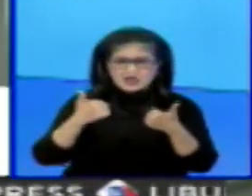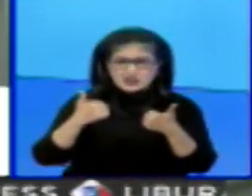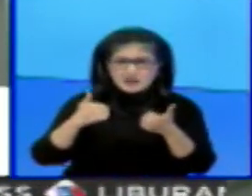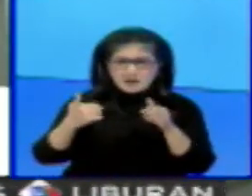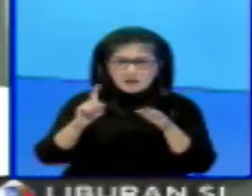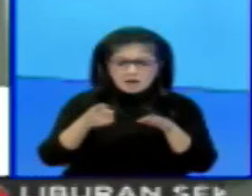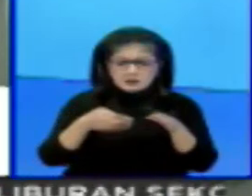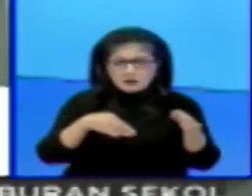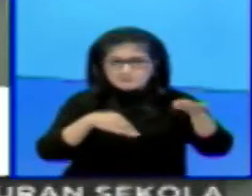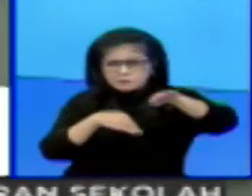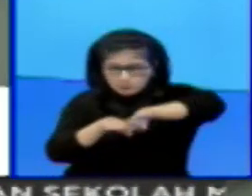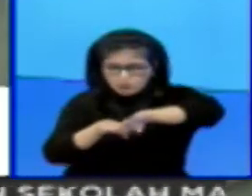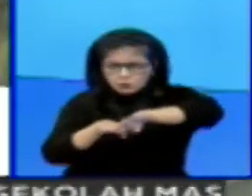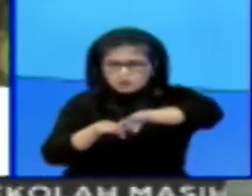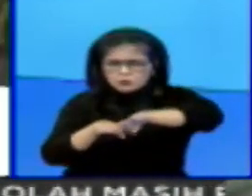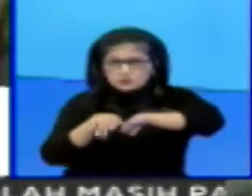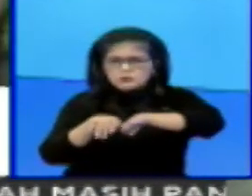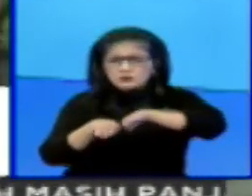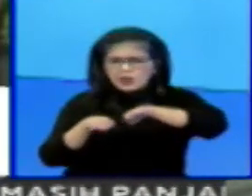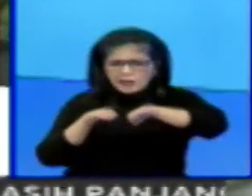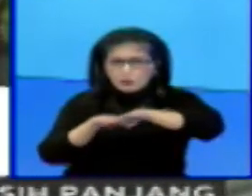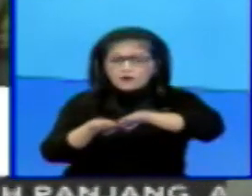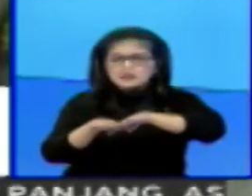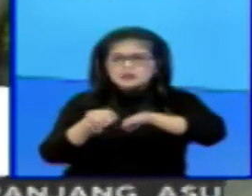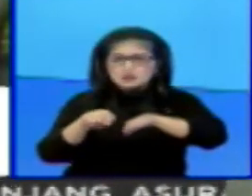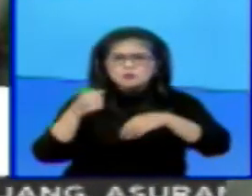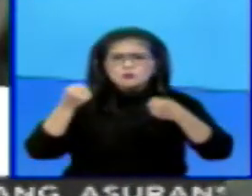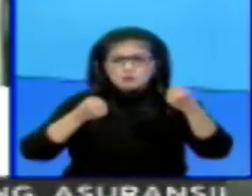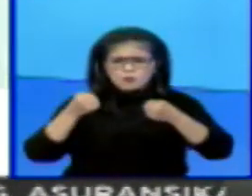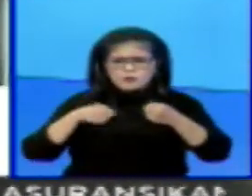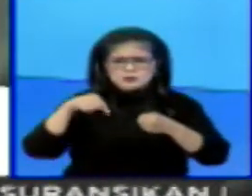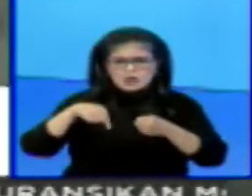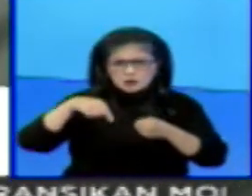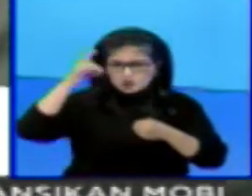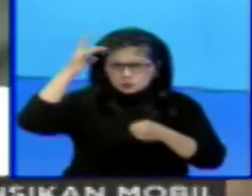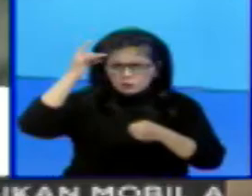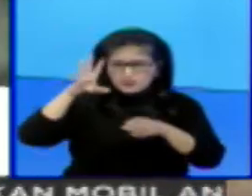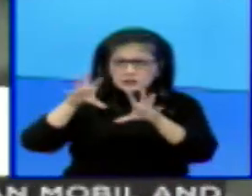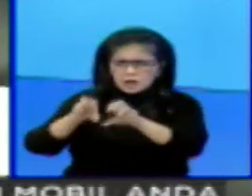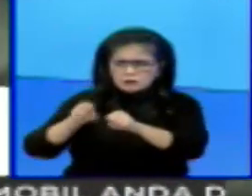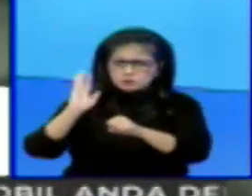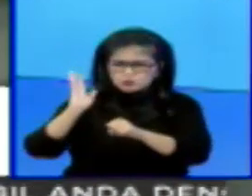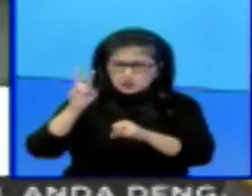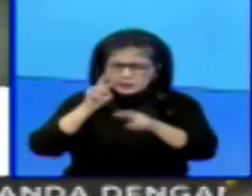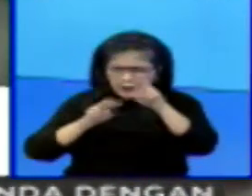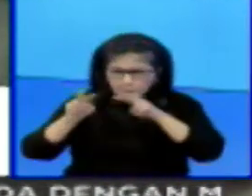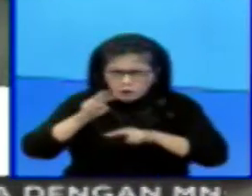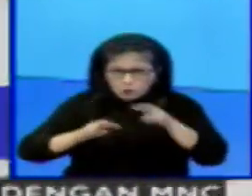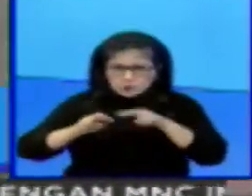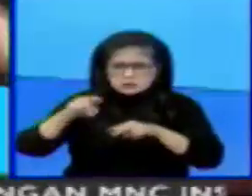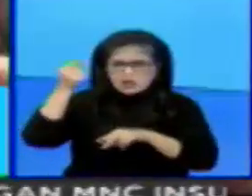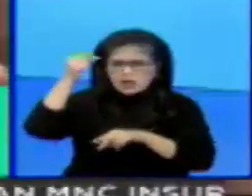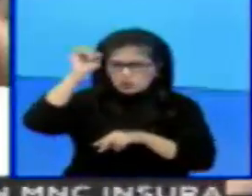jatuh menimpa kendaraan Daihatsu Sigra. Sopir sudah diamankan. Diamankan lagi diperiksa di Satuan Lalu Lintas Unit Laka